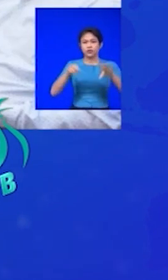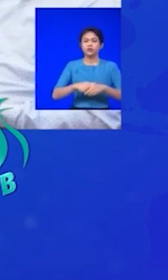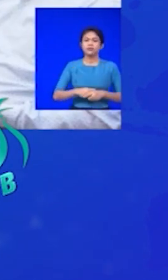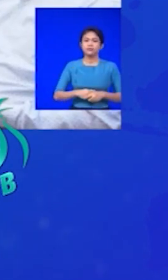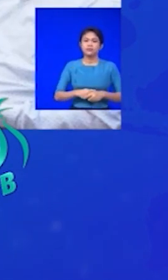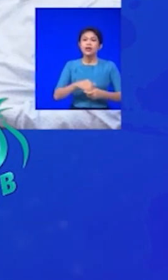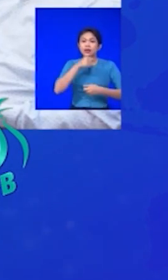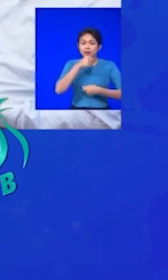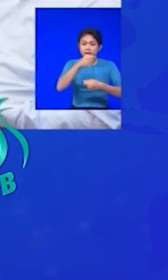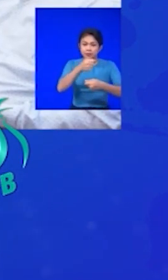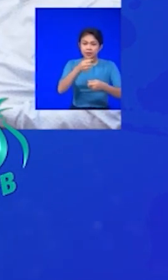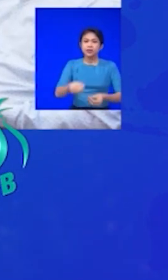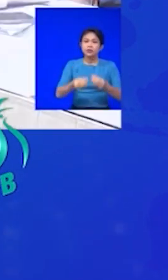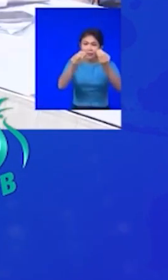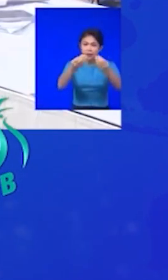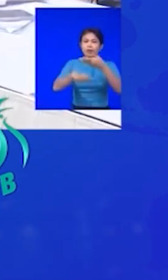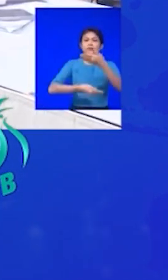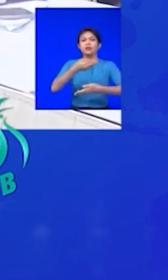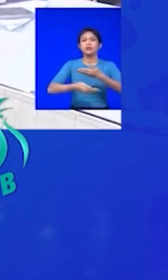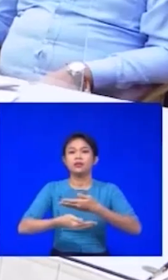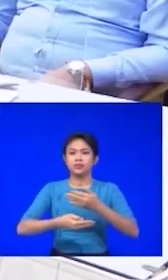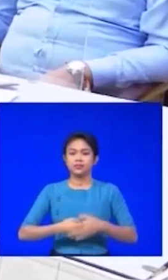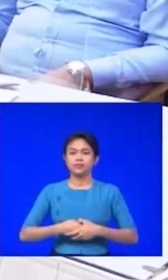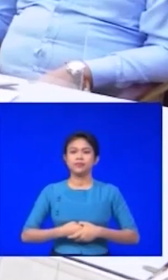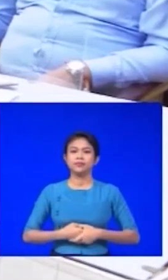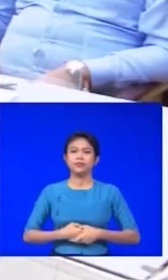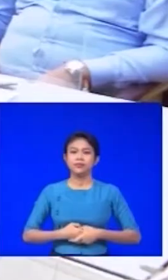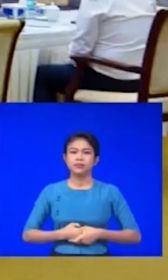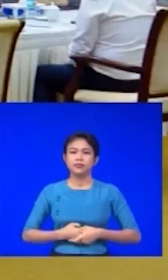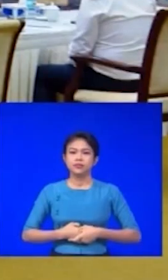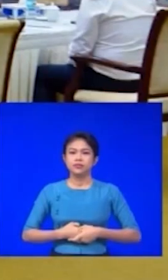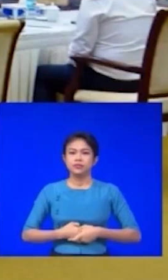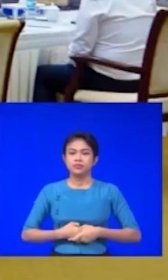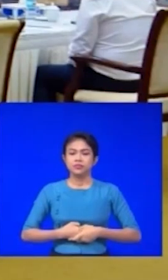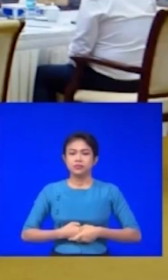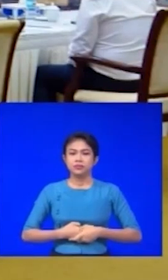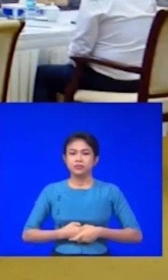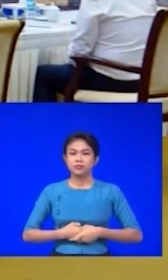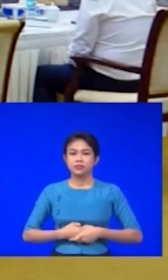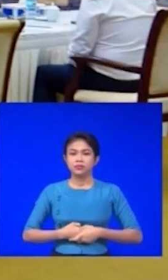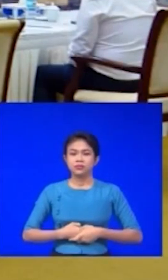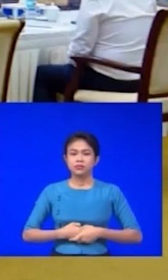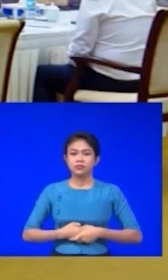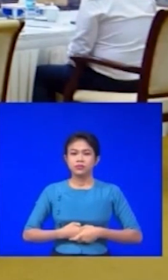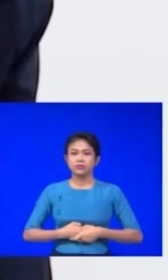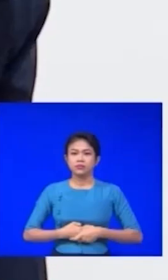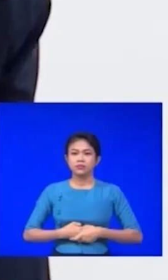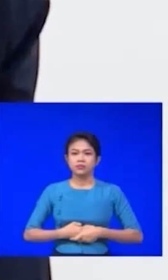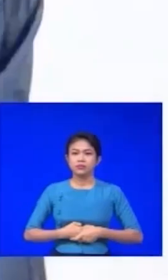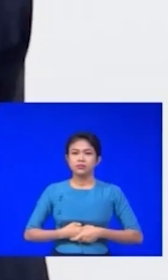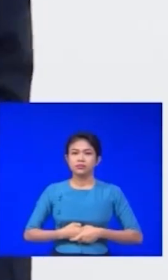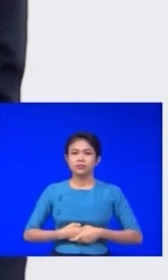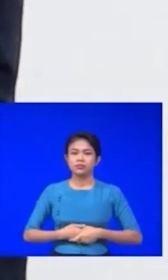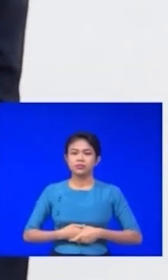အဲကျွန်တော်တို့အဲ့လိုပဲခိုင်းယူပါတယ်ပေါ့နော် 2008ဖွဲ့စည်းပုံပြင်ဆင်ရေးမှာဘယ်အချက်တွေပါဝင်တယ်လဲဆိုတာကိုတော့မမမိတော့ဘူးလို့ဦးညီ